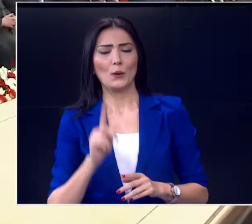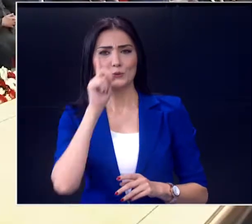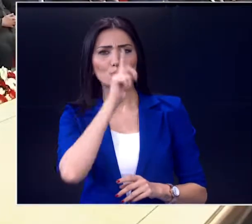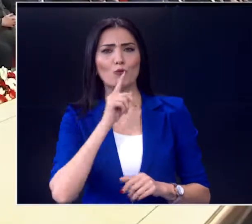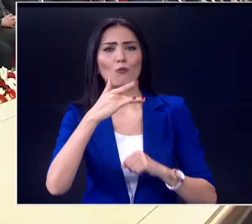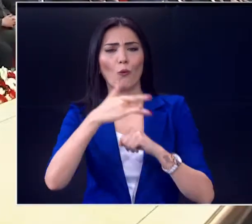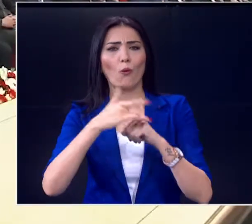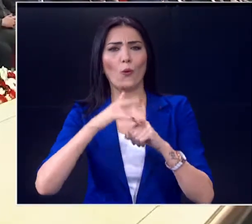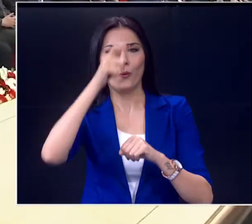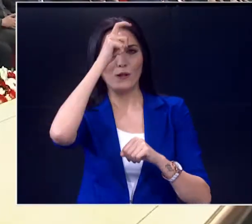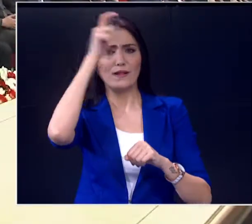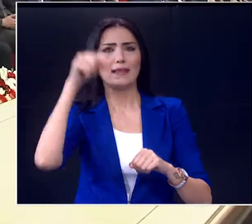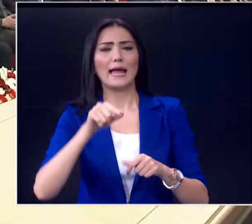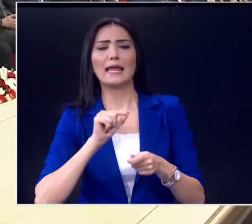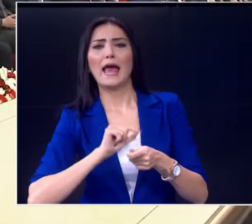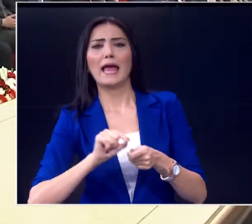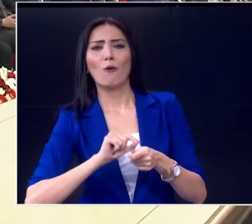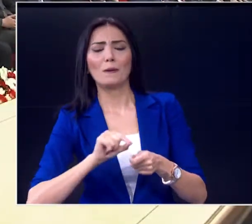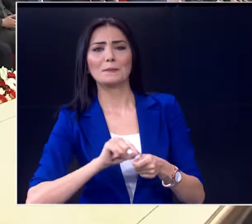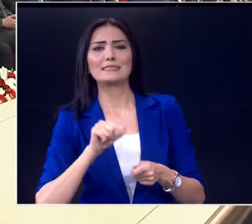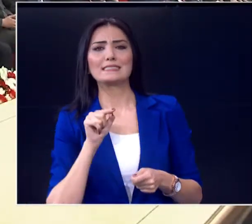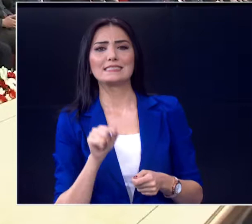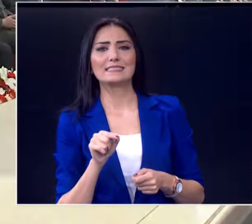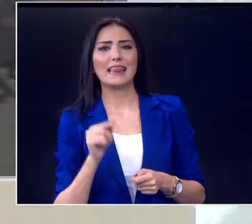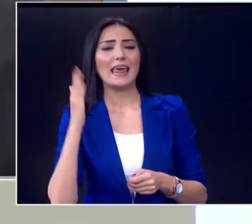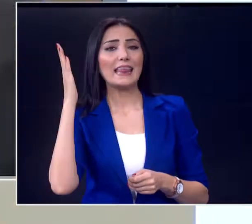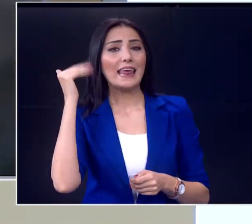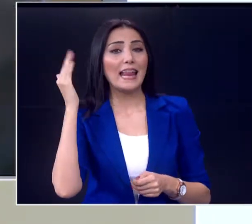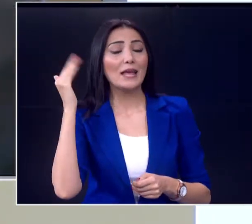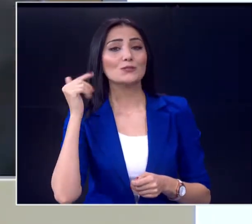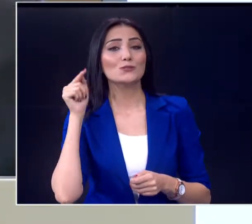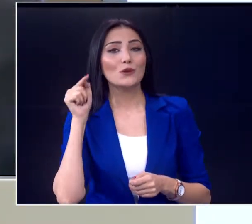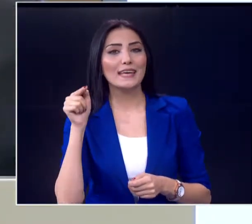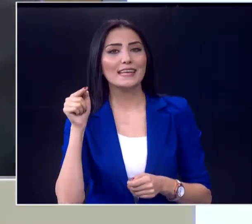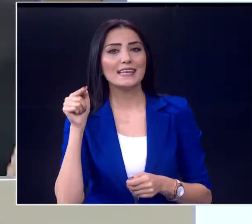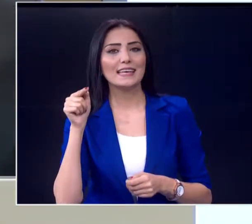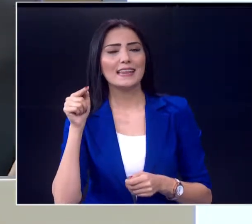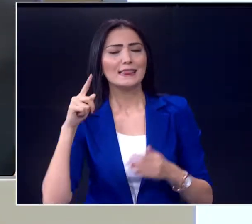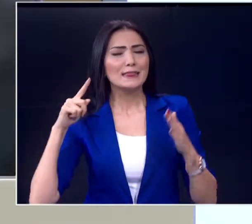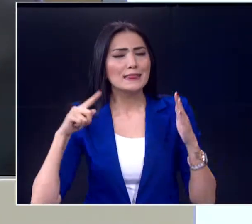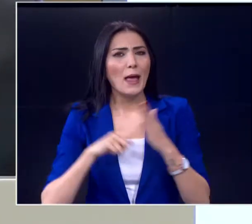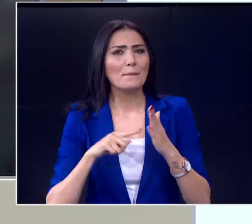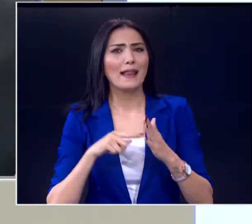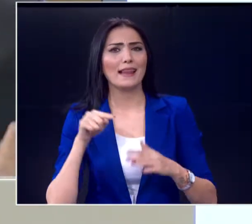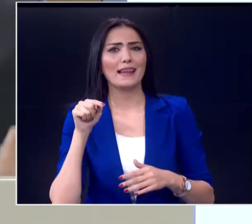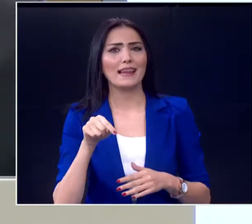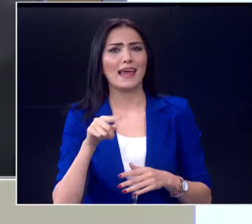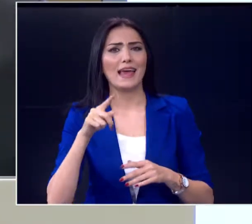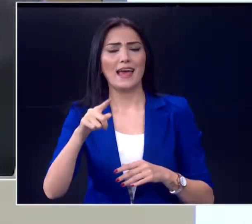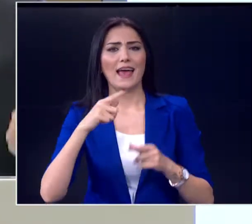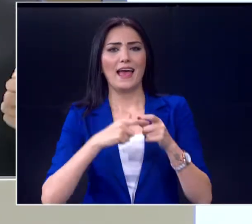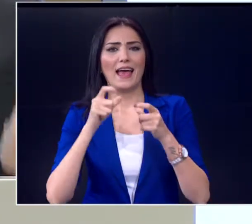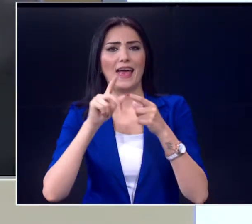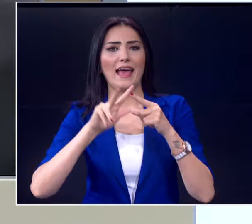Çünkü ülkenin ekonomisinin, geleceğinin temeli